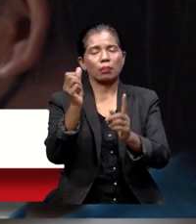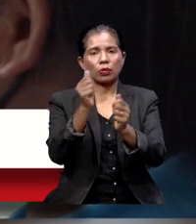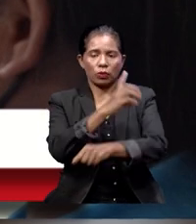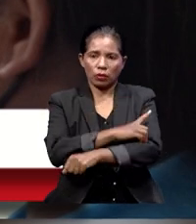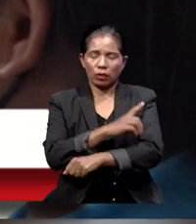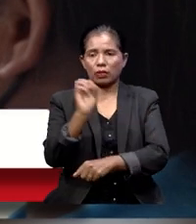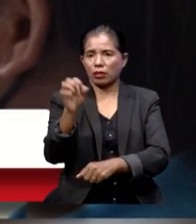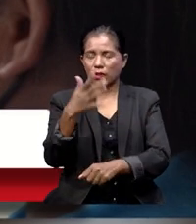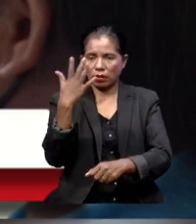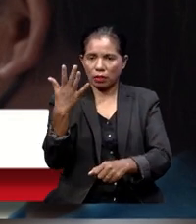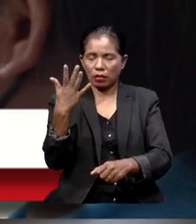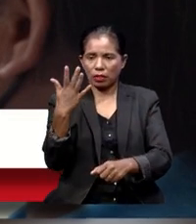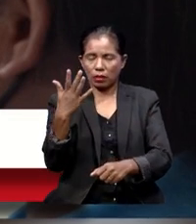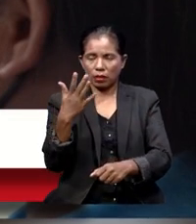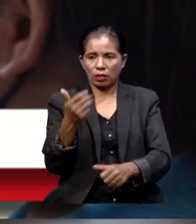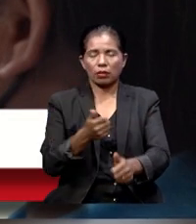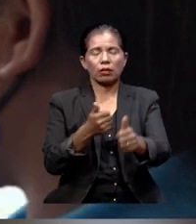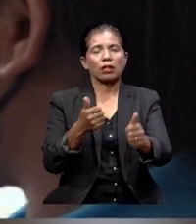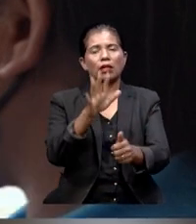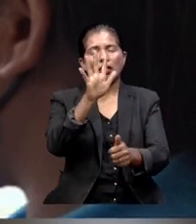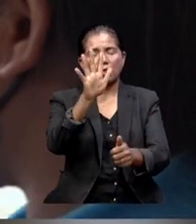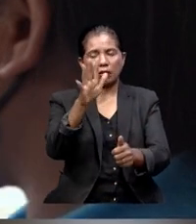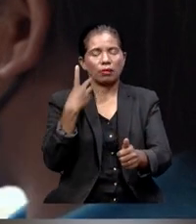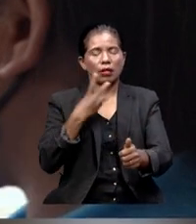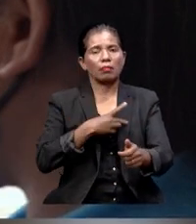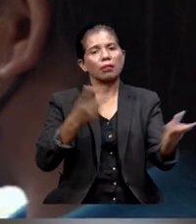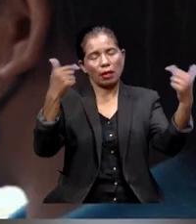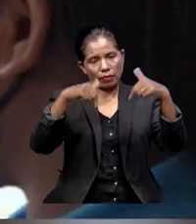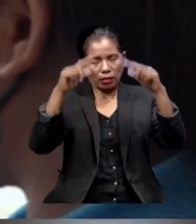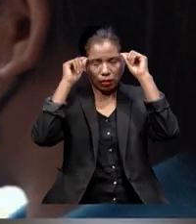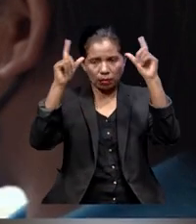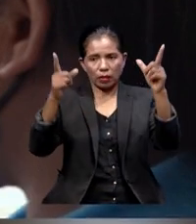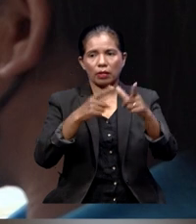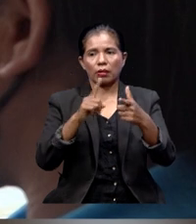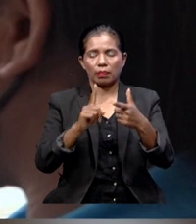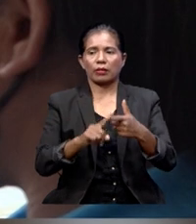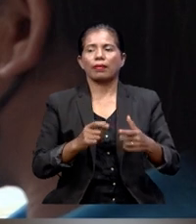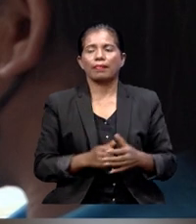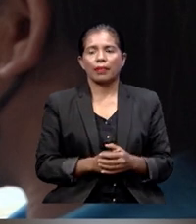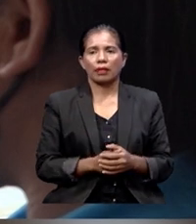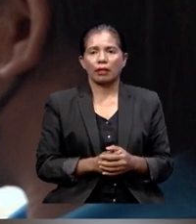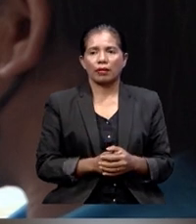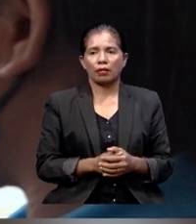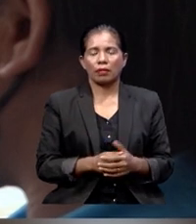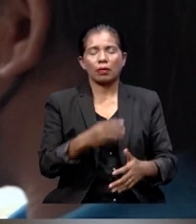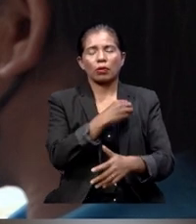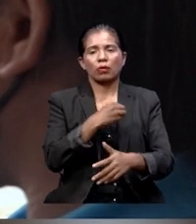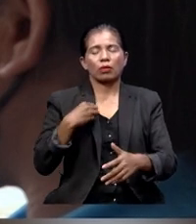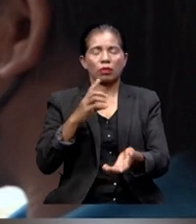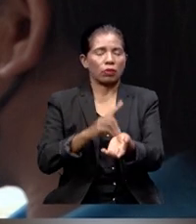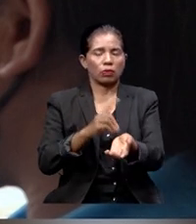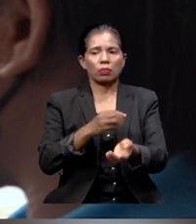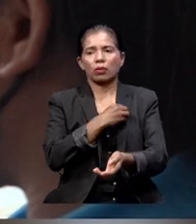mas amitir dari lima dit taruh kami pila dari lima dit tak parah tidak kiam terapi mas dari taruh dit yang satu tur dokter mas